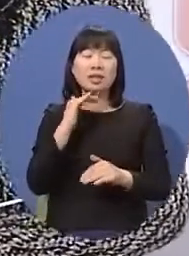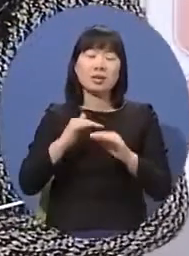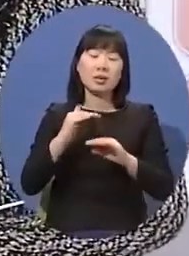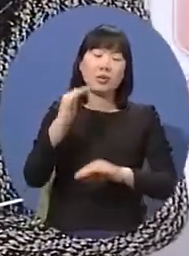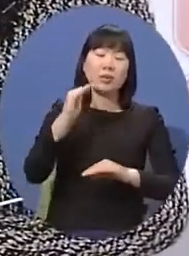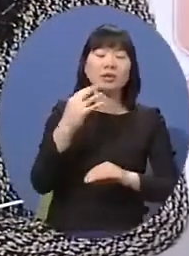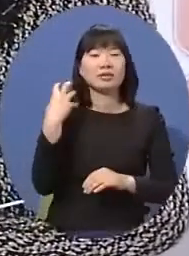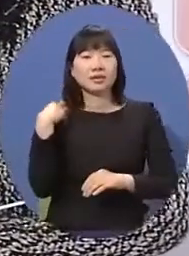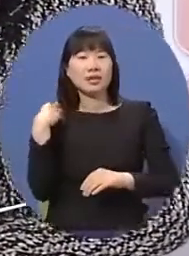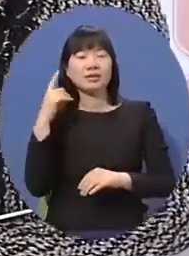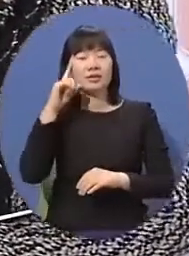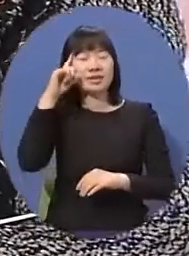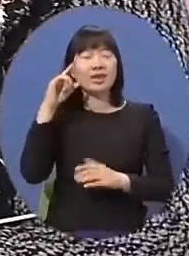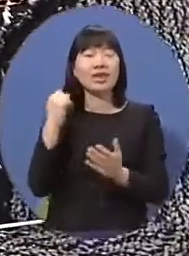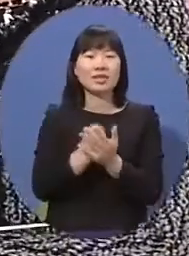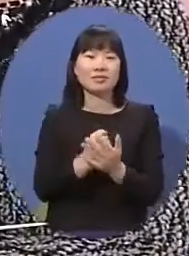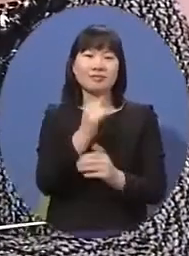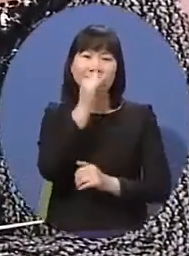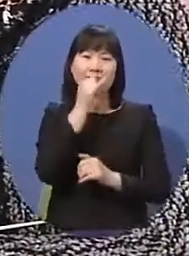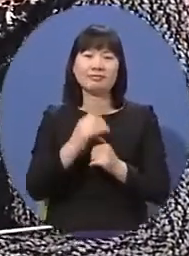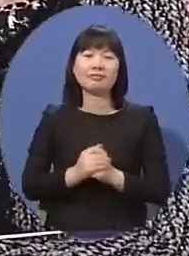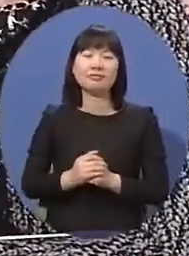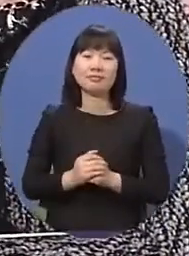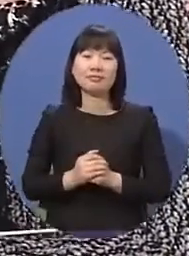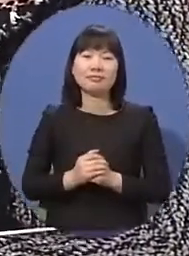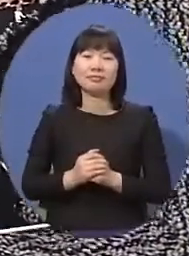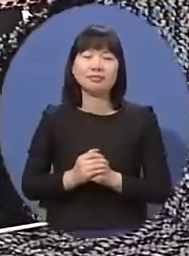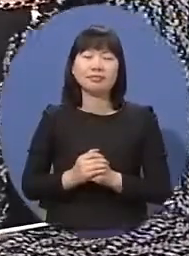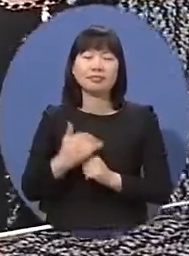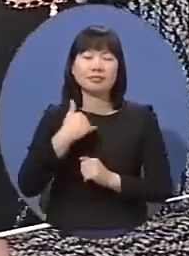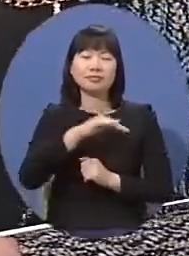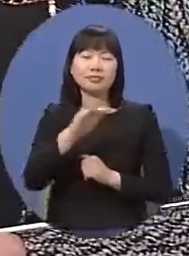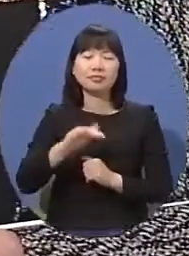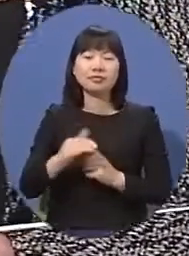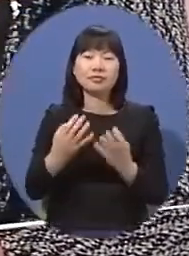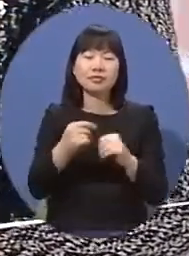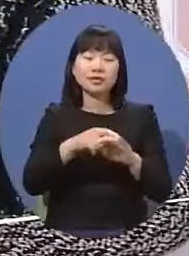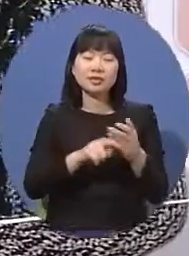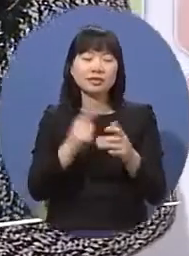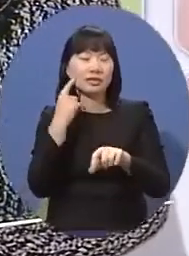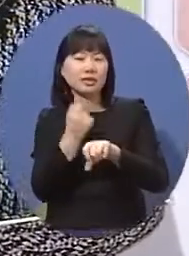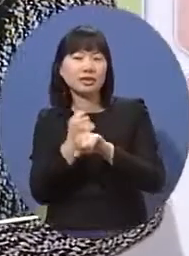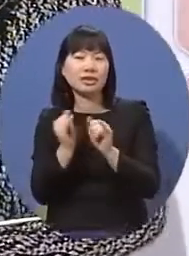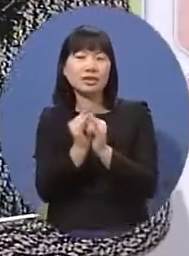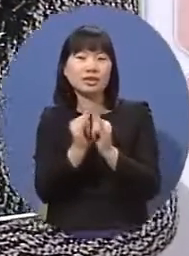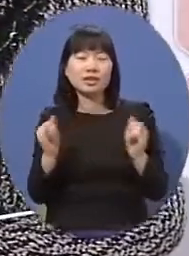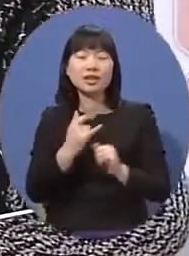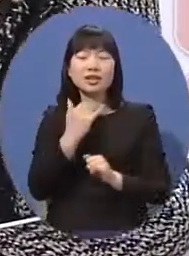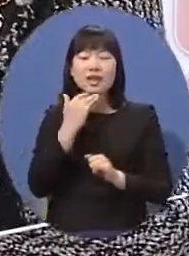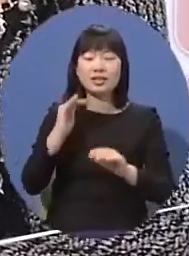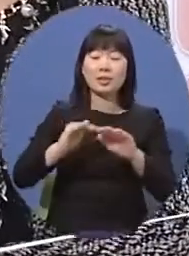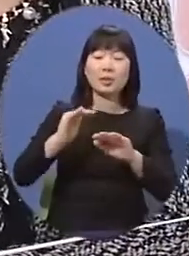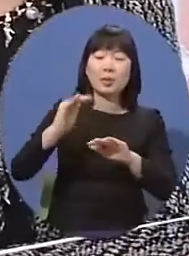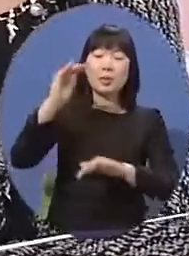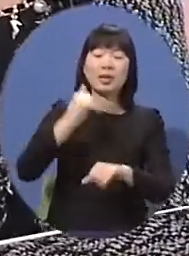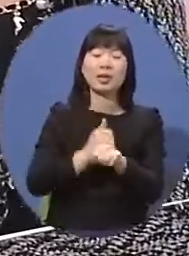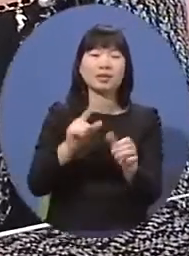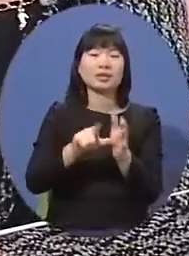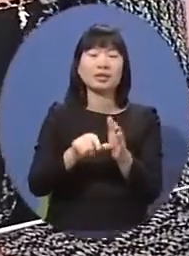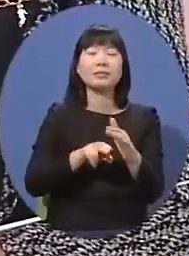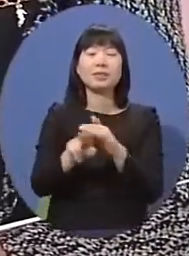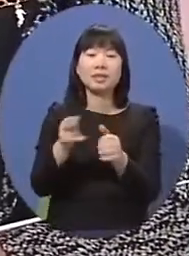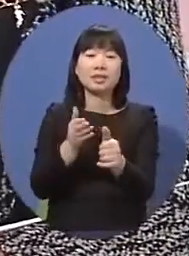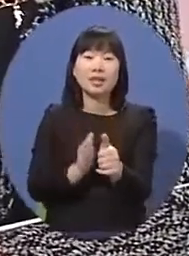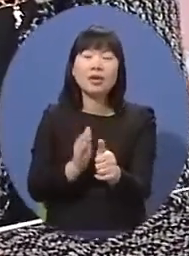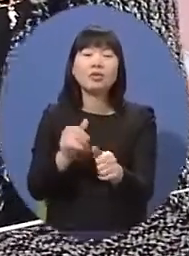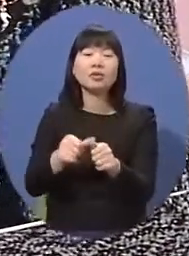많으면 책임감이라는 스트레스를 또 갖게 되는 거죠. 그런데 이제 우리가 많은 심리학자들이 터울로 좀 이 시기는 좀